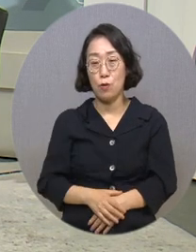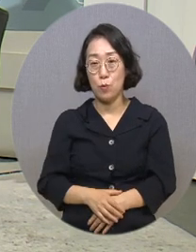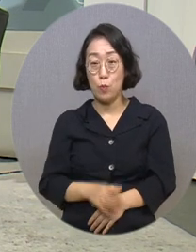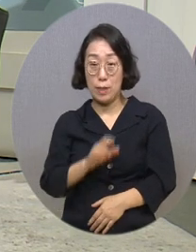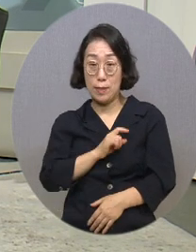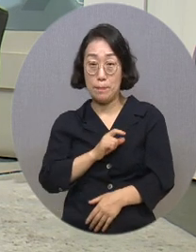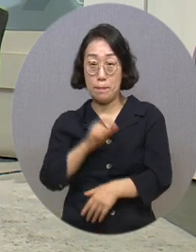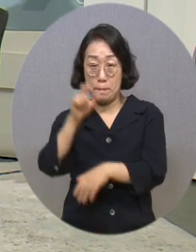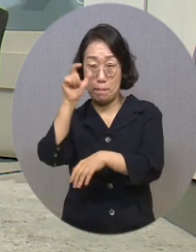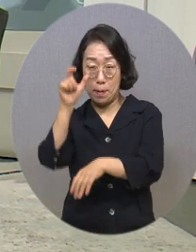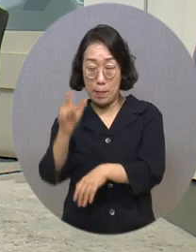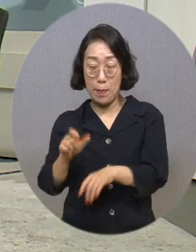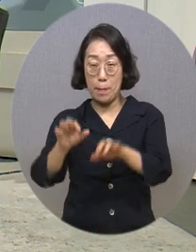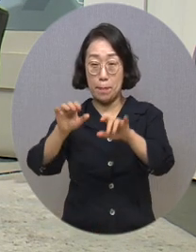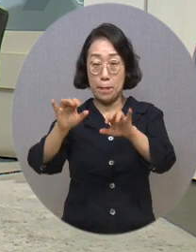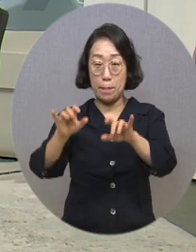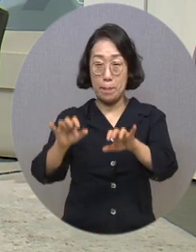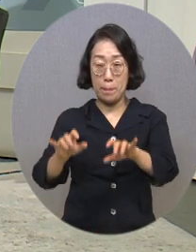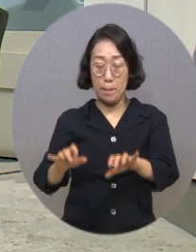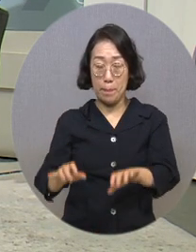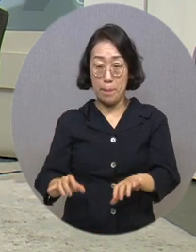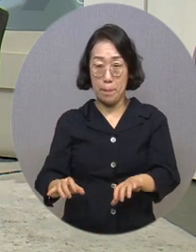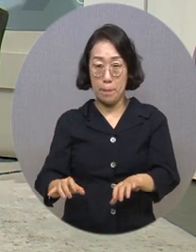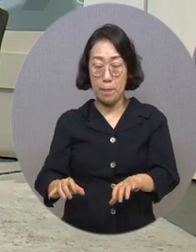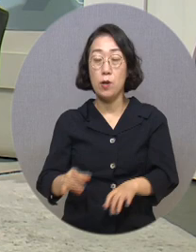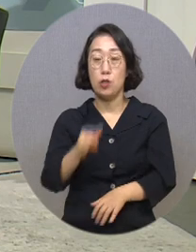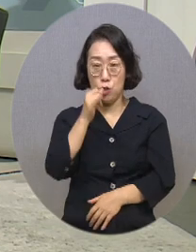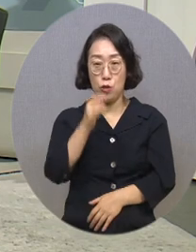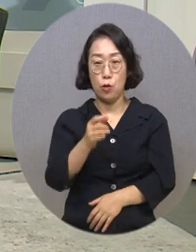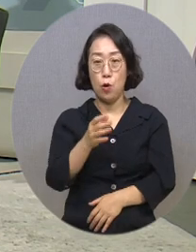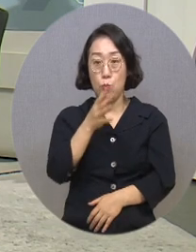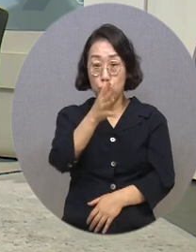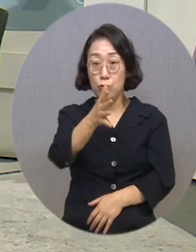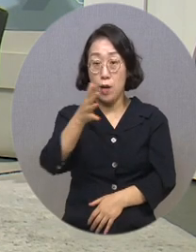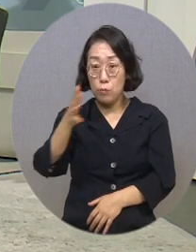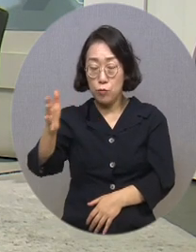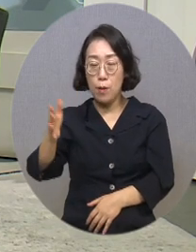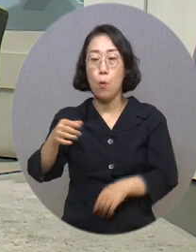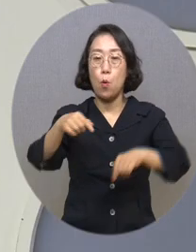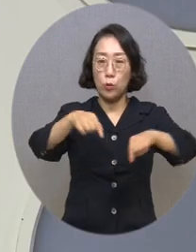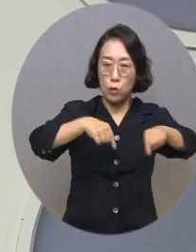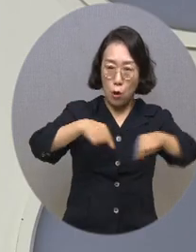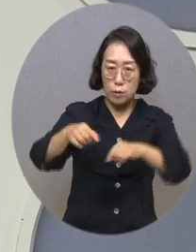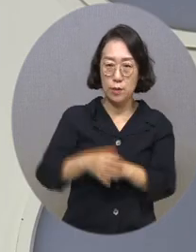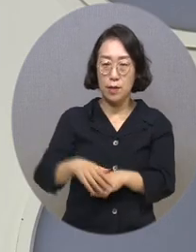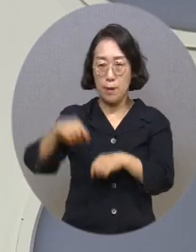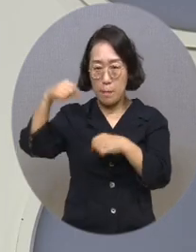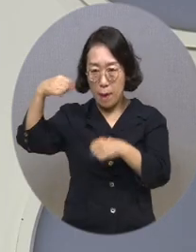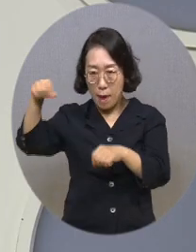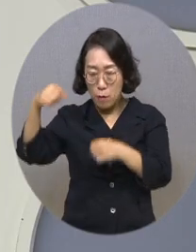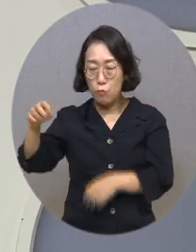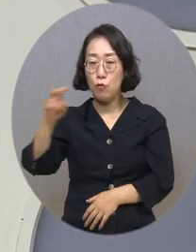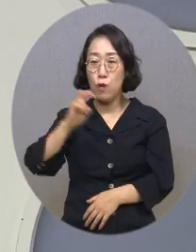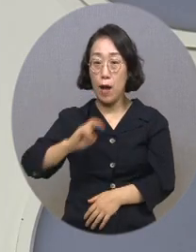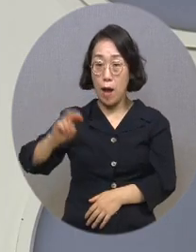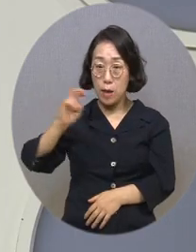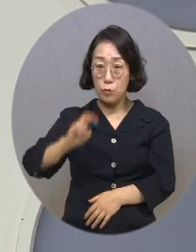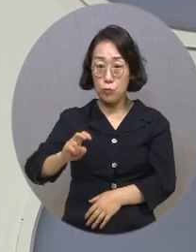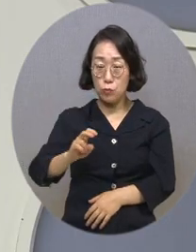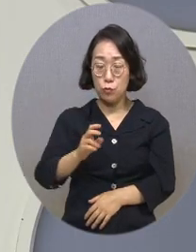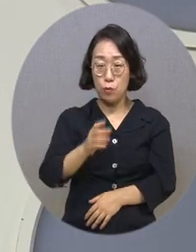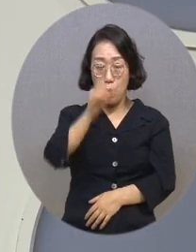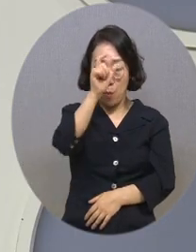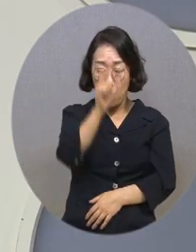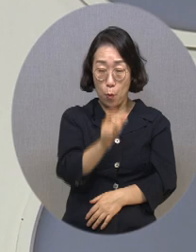다 일목요연하게 한 번에 볼 수 있게 각 분야별로 정치인, 배우, 가수 이렇게 갖고 세분화 시켜서 해